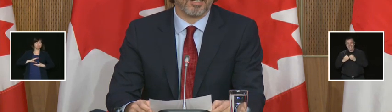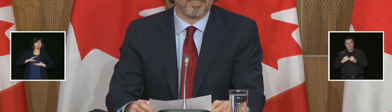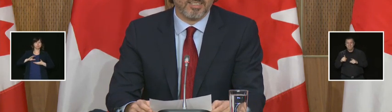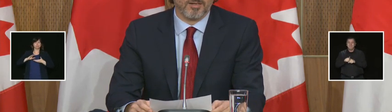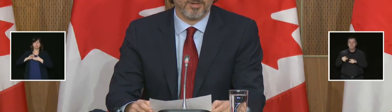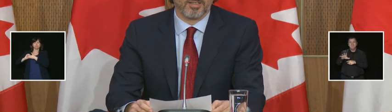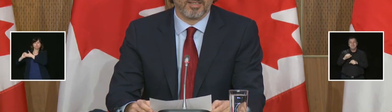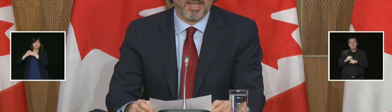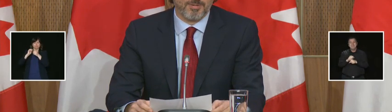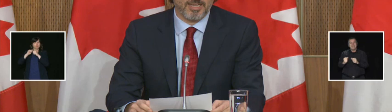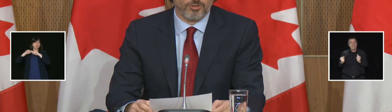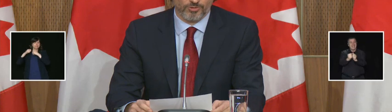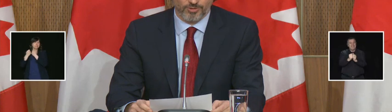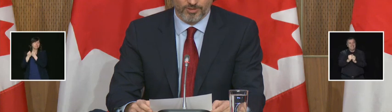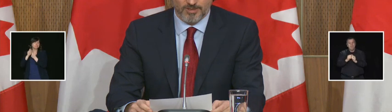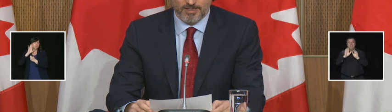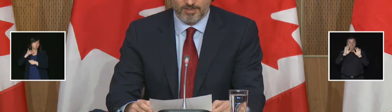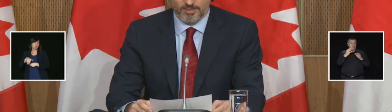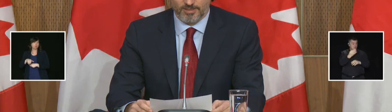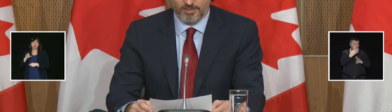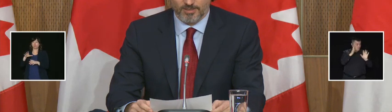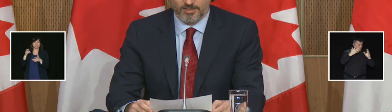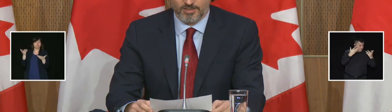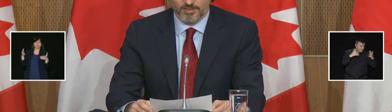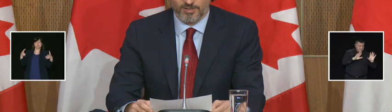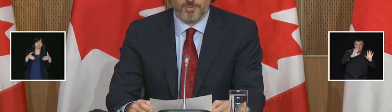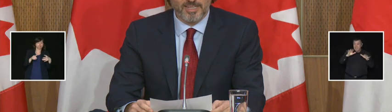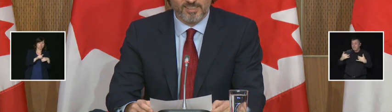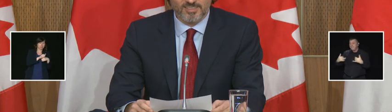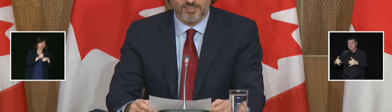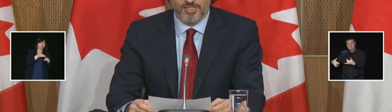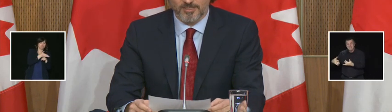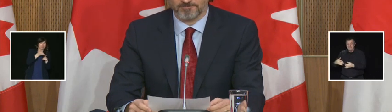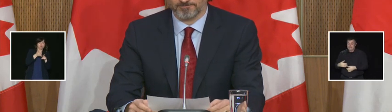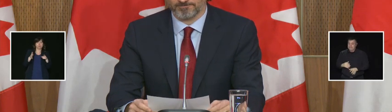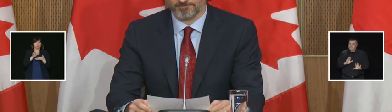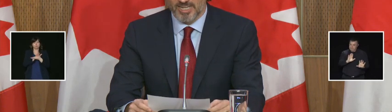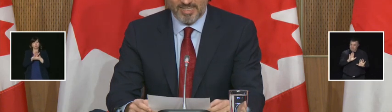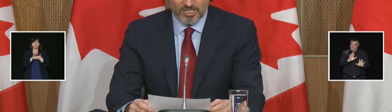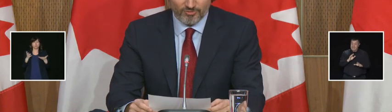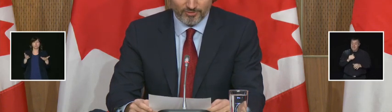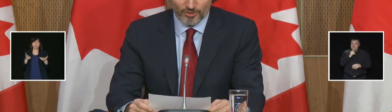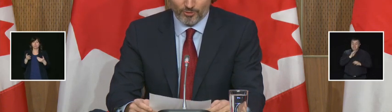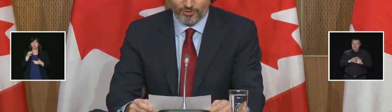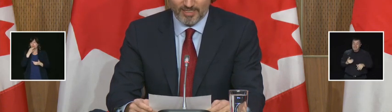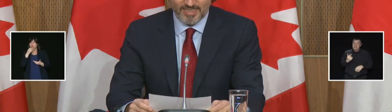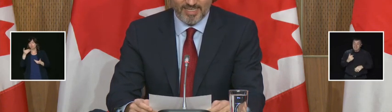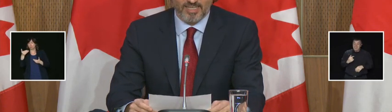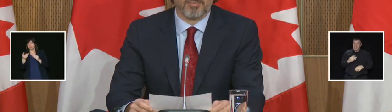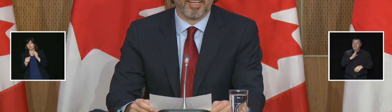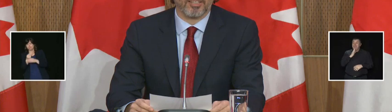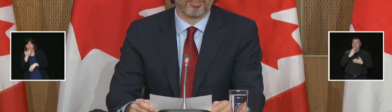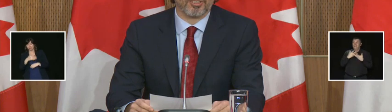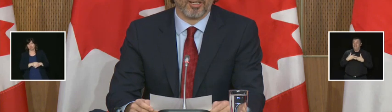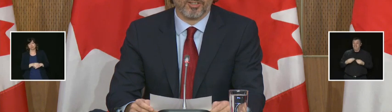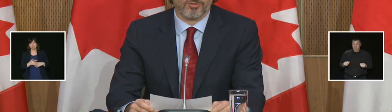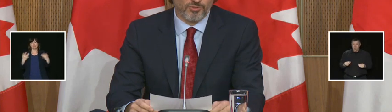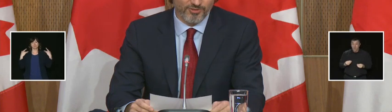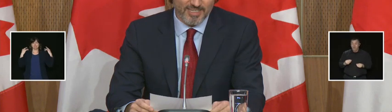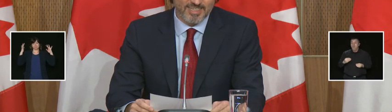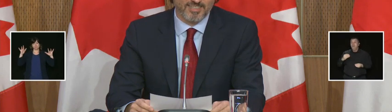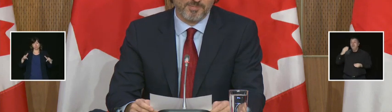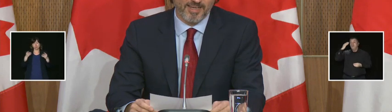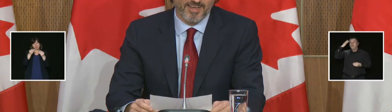pratiquer ensemble après les cours le printemps s'en vient la neige va fondre les terrains verts de sortir